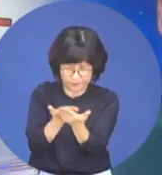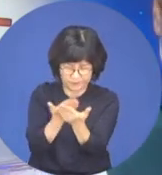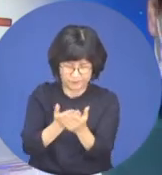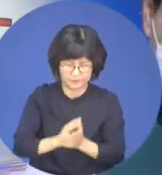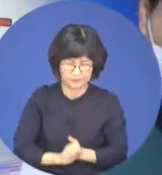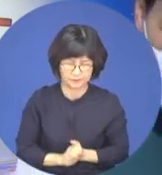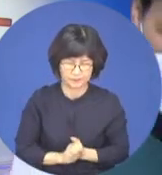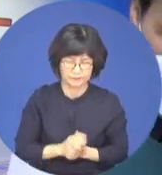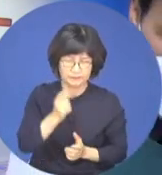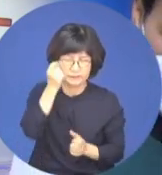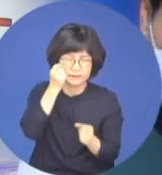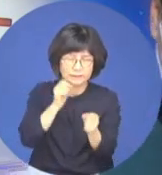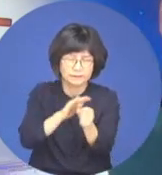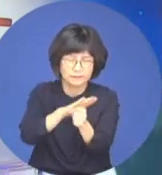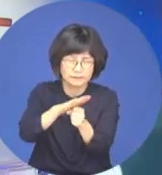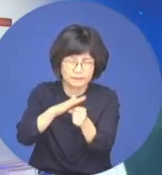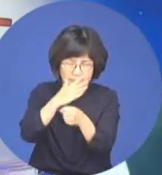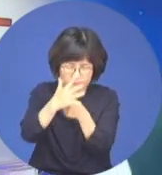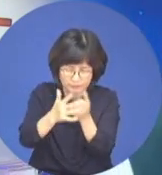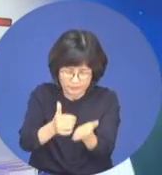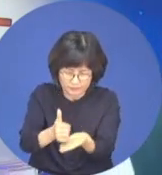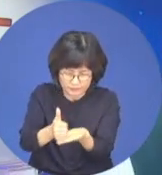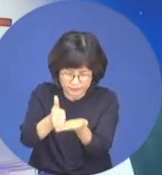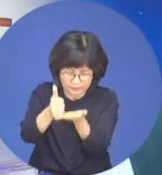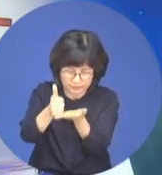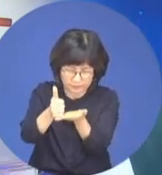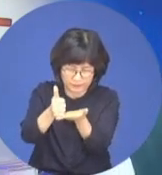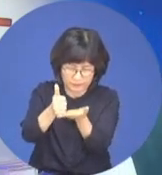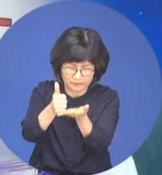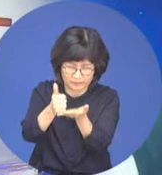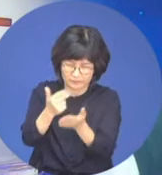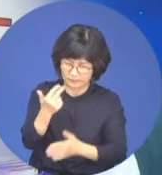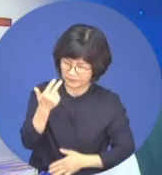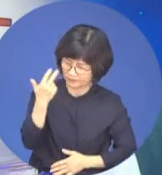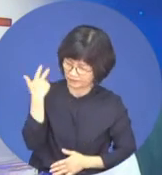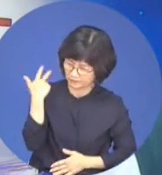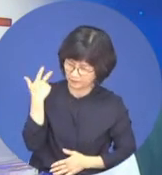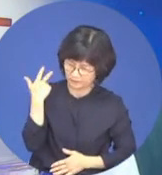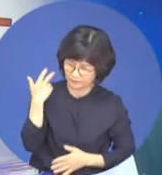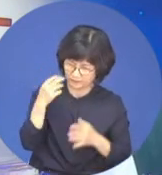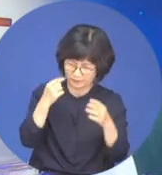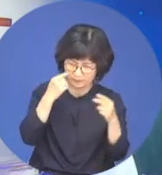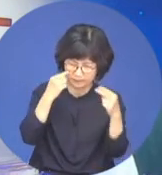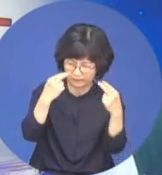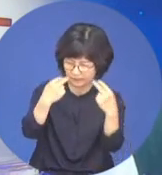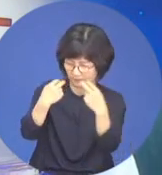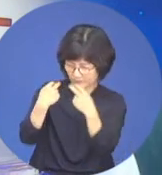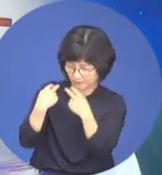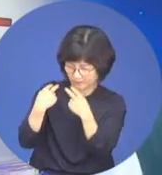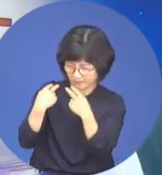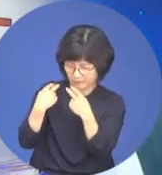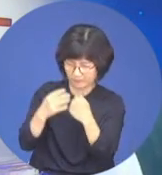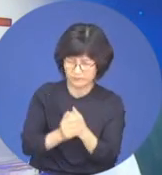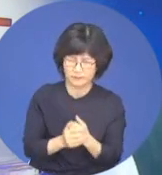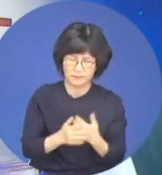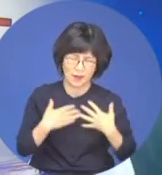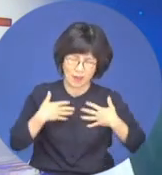자비로우신 하나님 아버지, 지난 한 주간을 되돌아보며 연약했던 믿음을